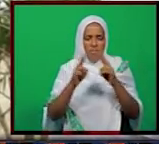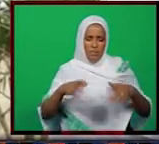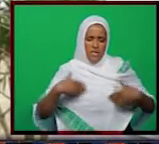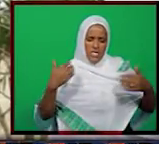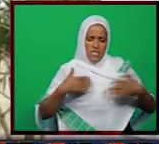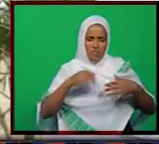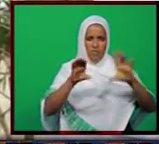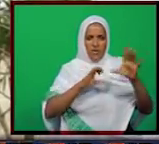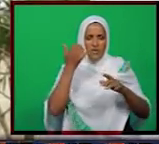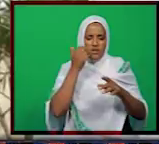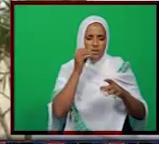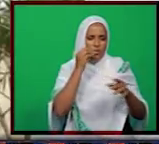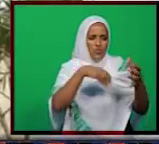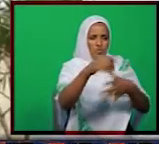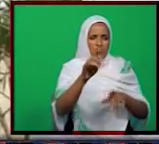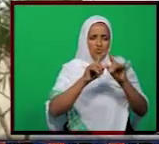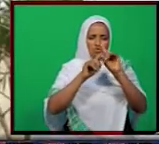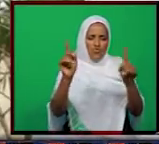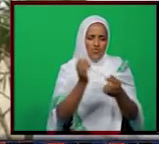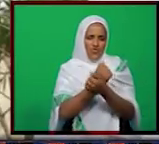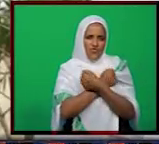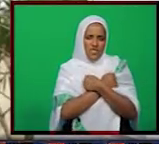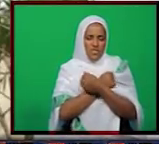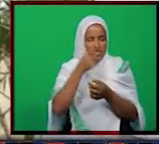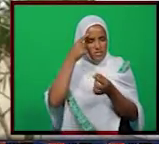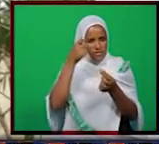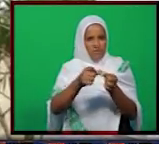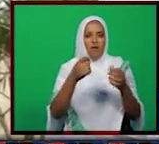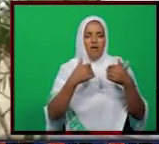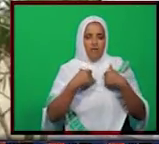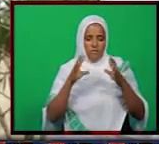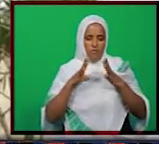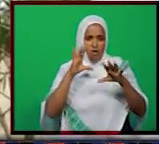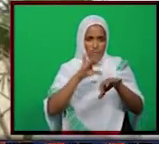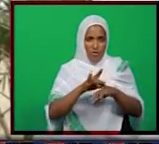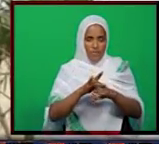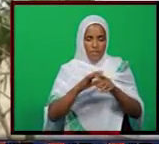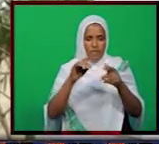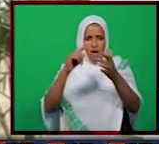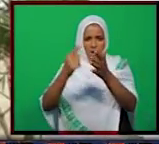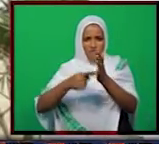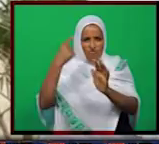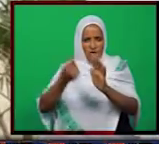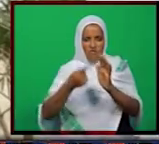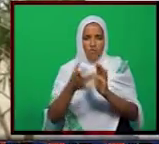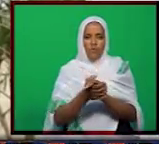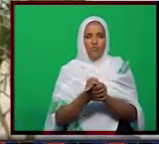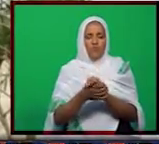ደስ የሚያሰኘን ነገር ከቤታችን ወጥተን ስለምንመገበው የተለየ ፍቅርና ትዝታ አለን በበዓሉ ላይ። እንደውም አልፎ